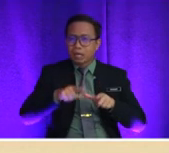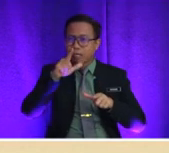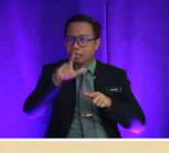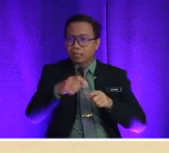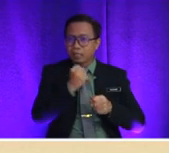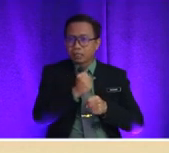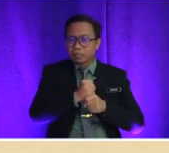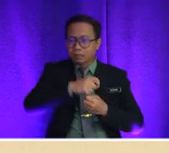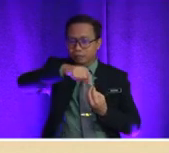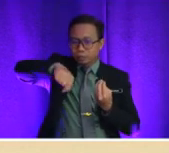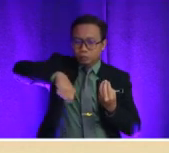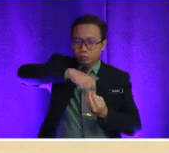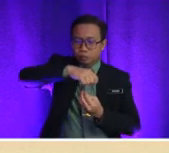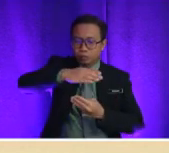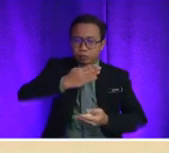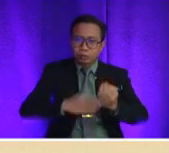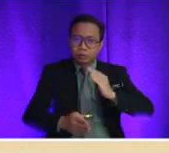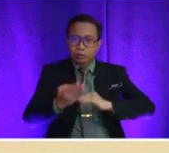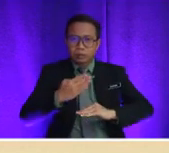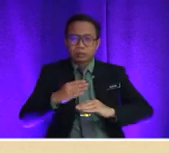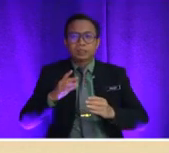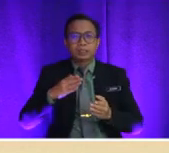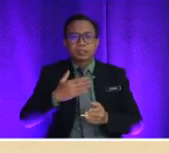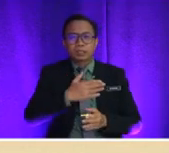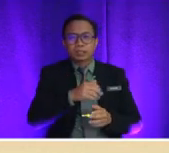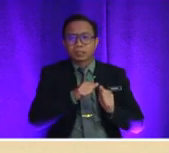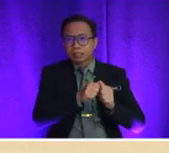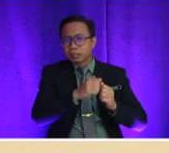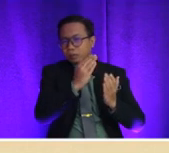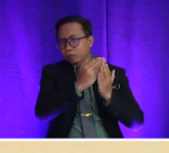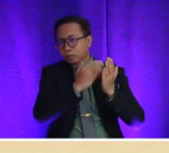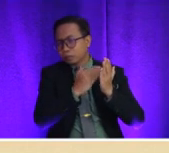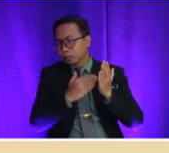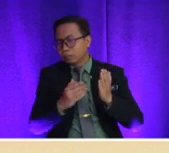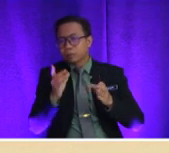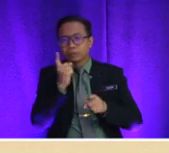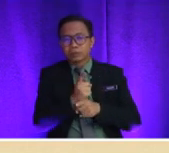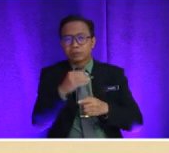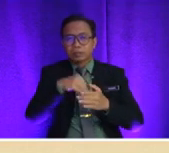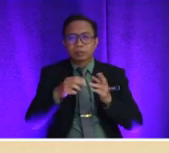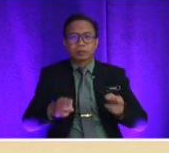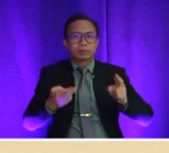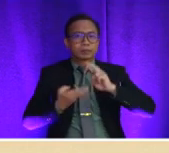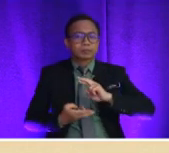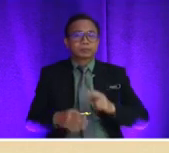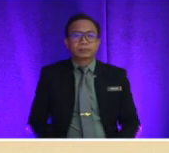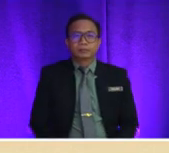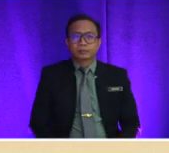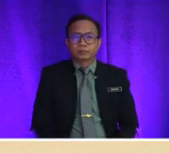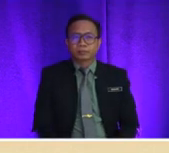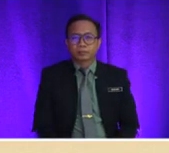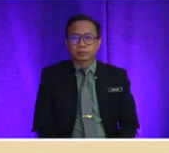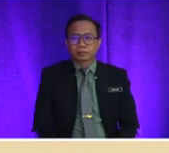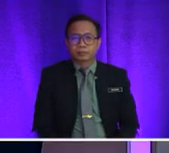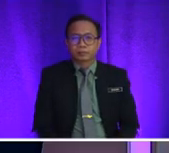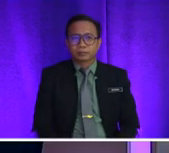kerja tersebut mengikut urutan yang betul dalam ruang jawabannya oke